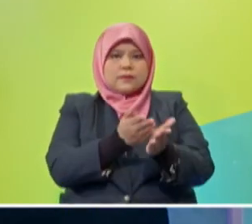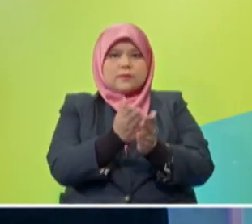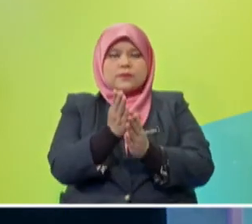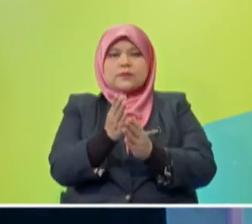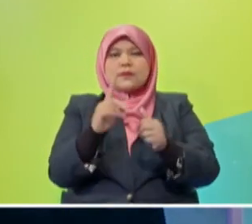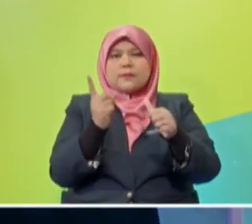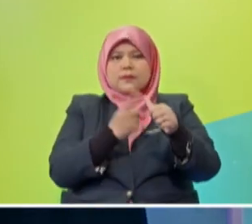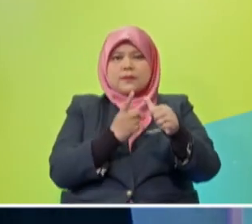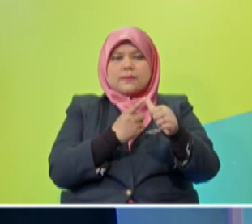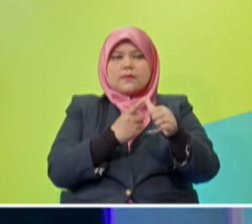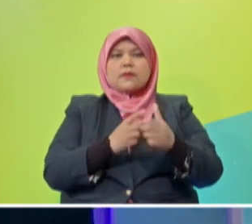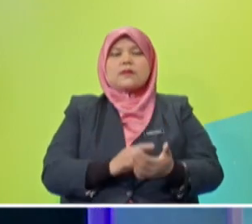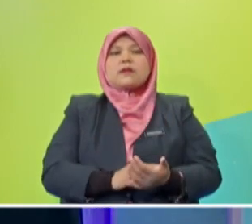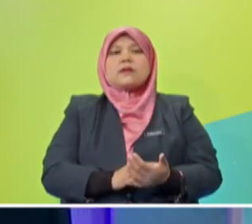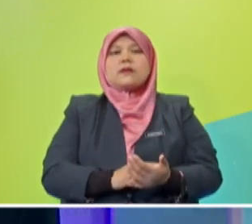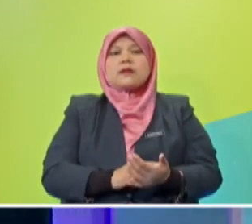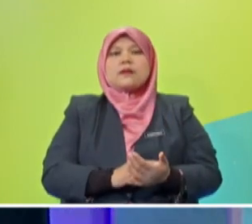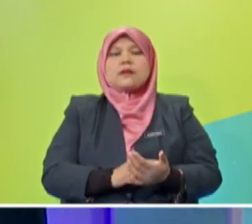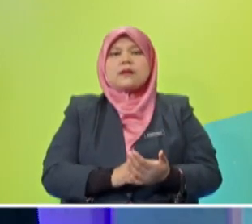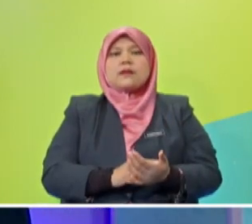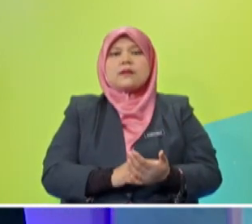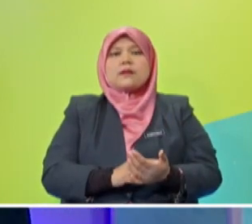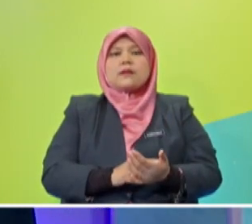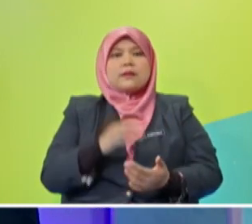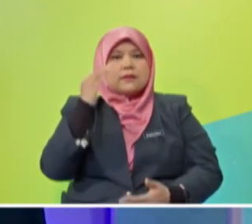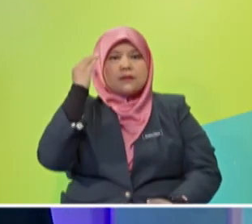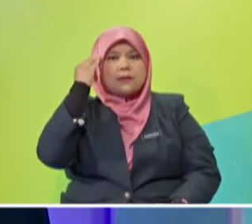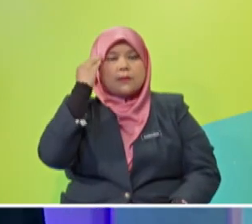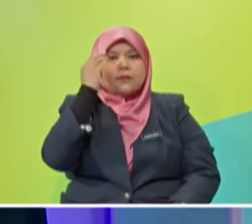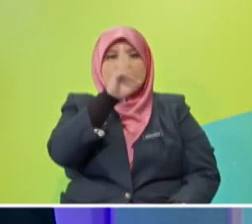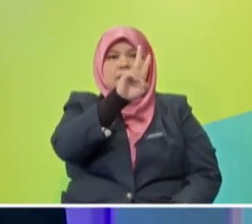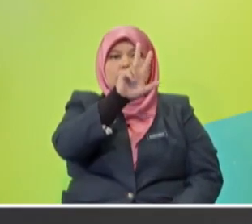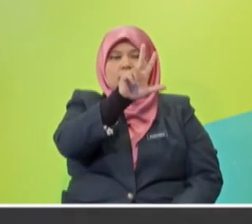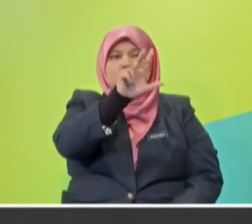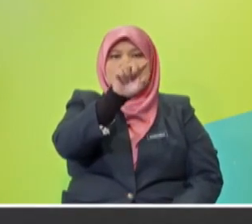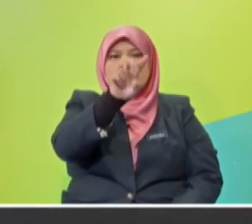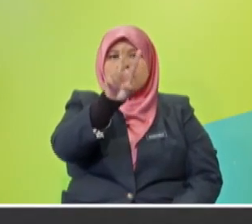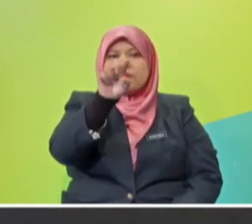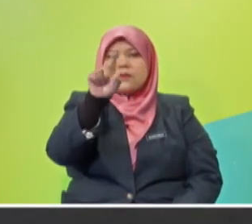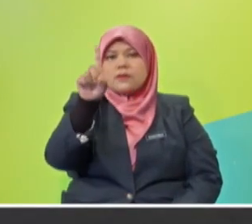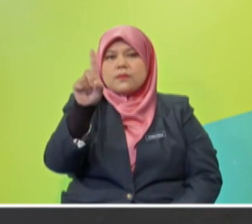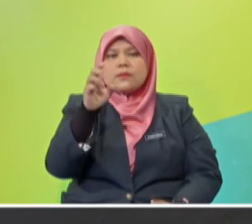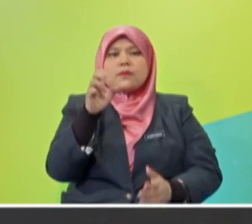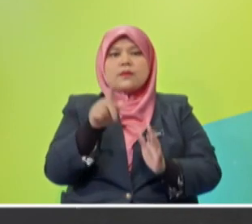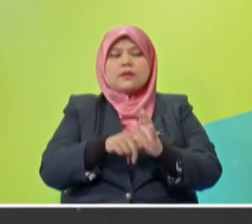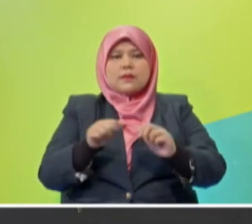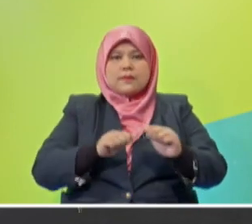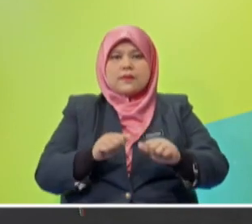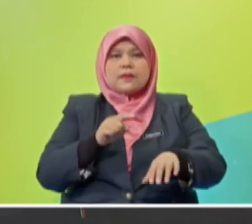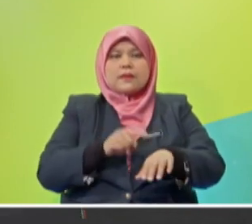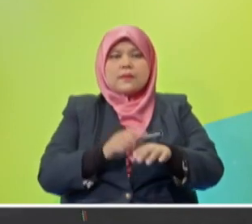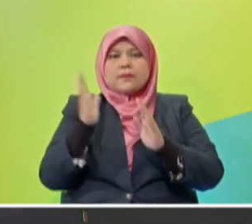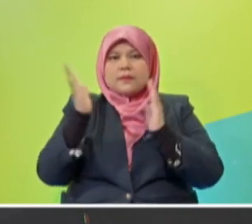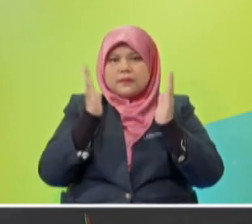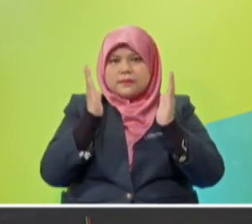yang pertama. Okey, kita akan kenal pasti 3.2.1 jenis kegiatan ekonomi di Malaysia. Okey,